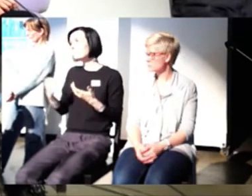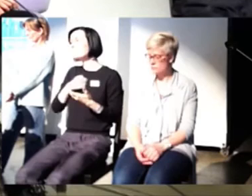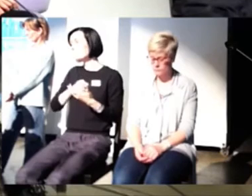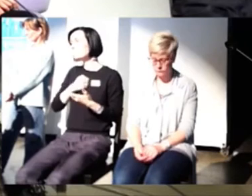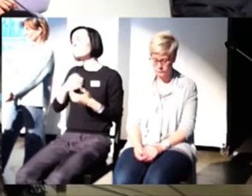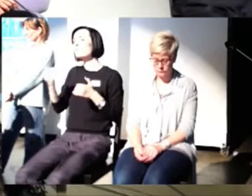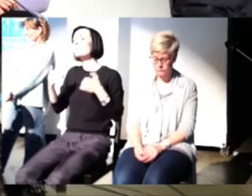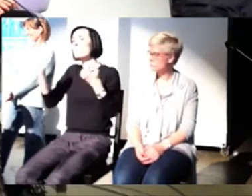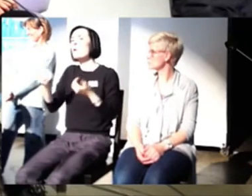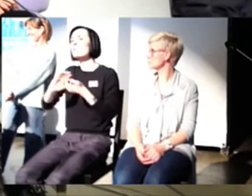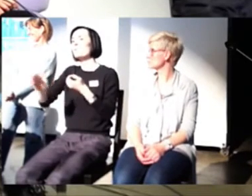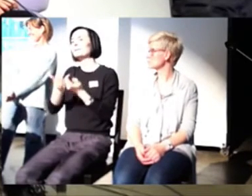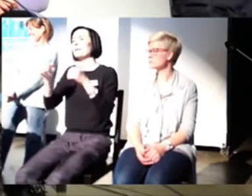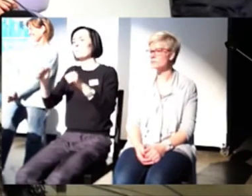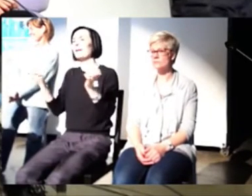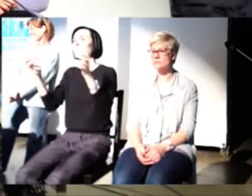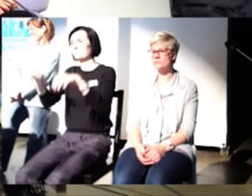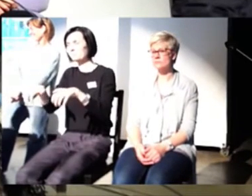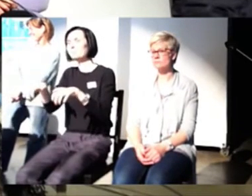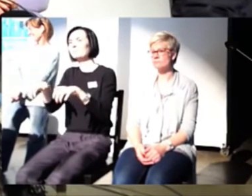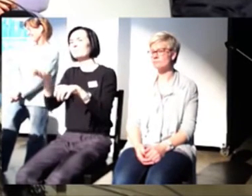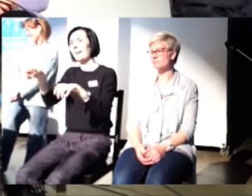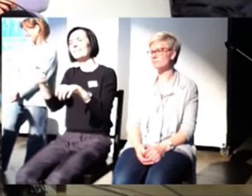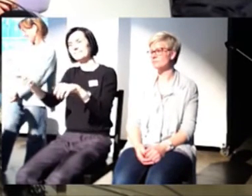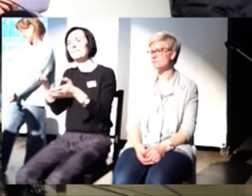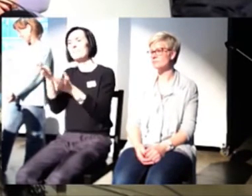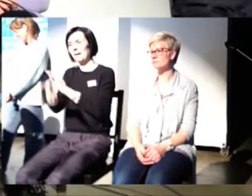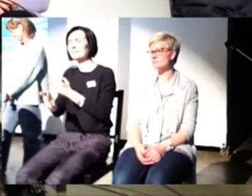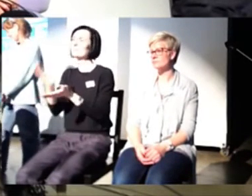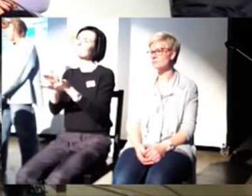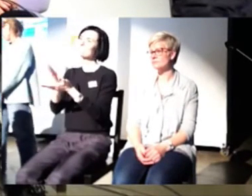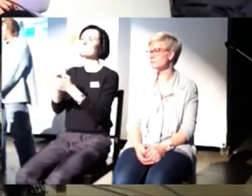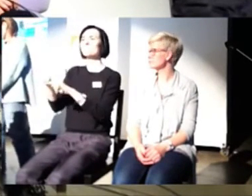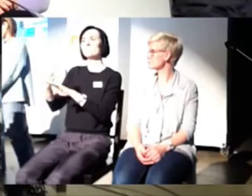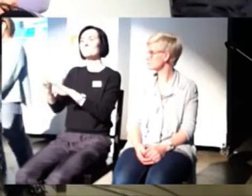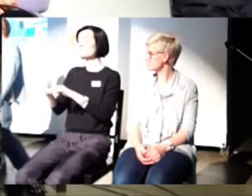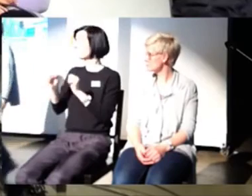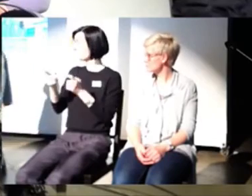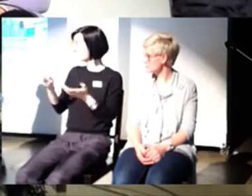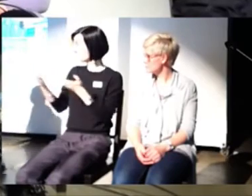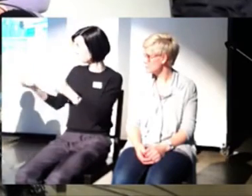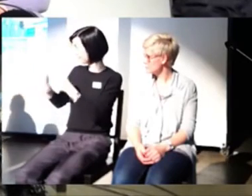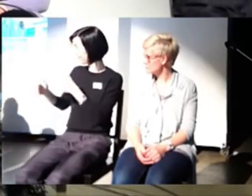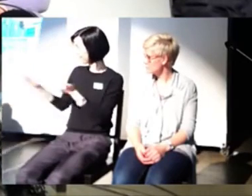vielä toistekin, että saadaan hänet itsensä niistä kertomaan. Jatkakaa te.